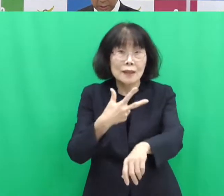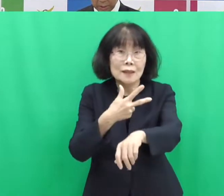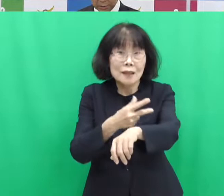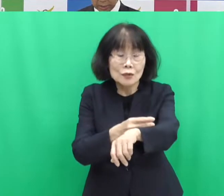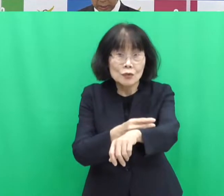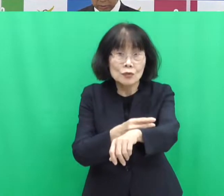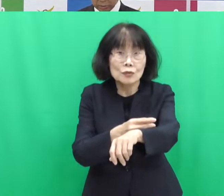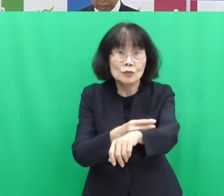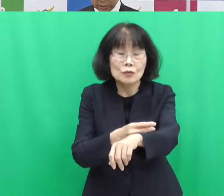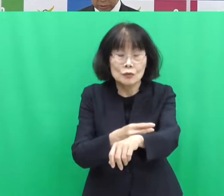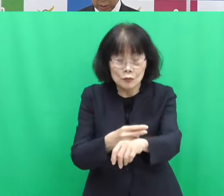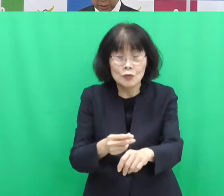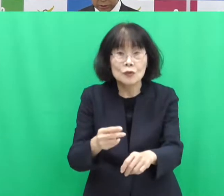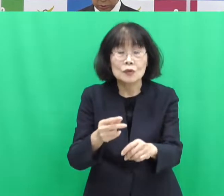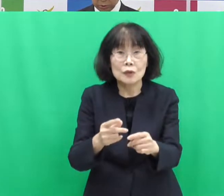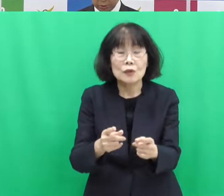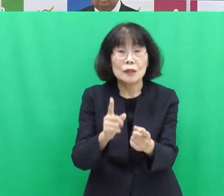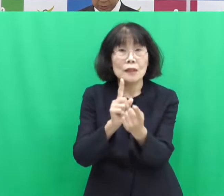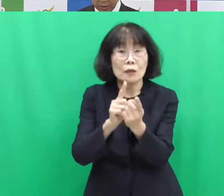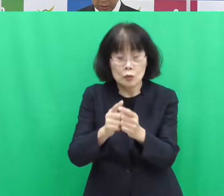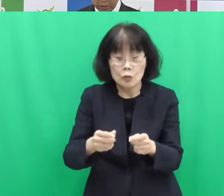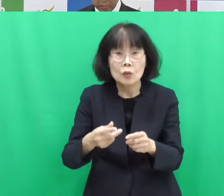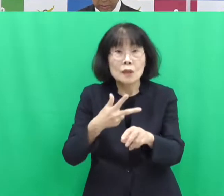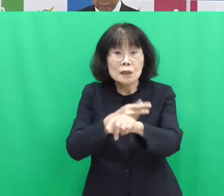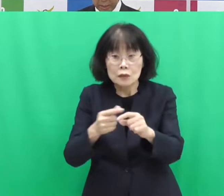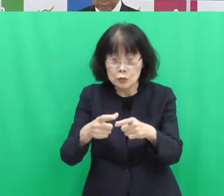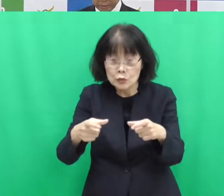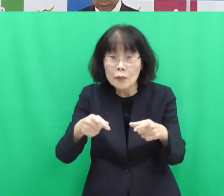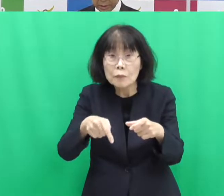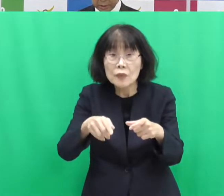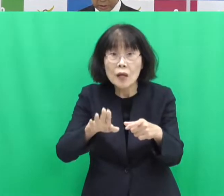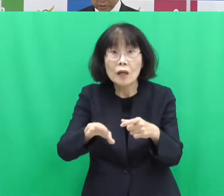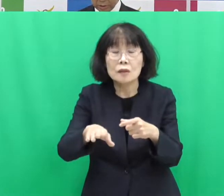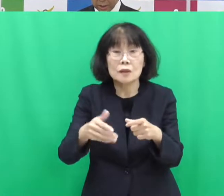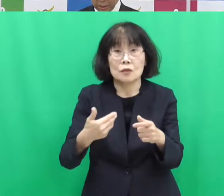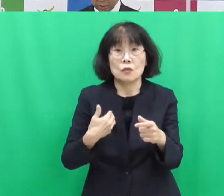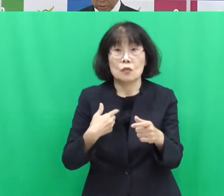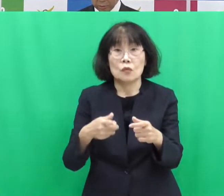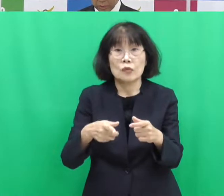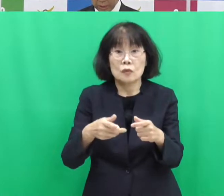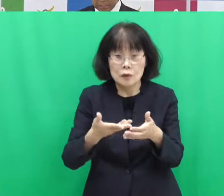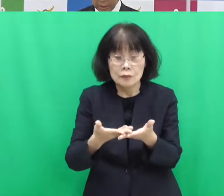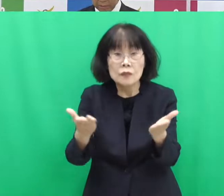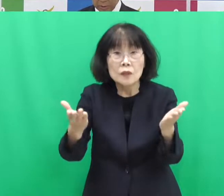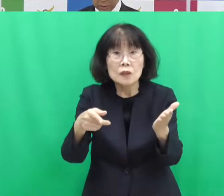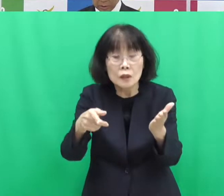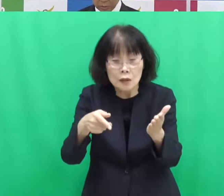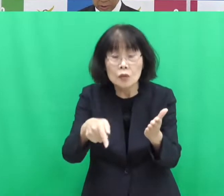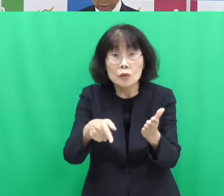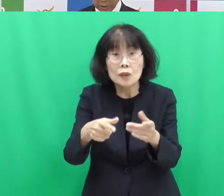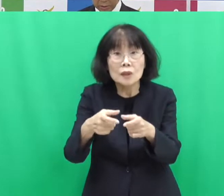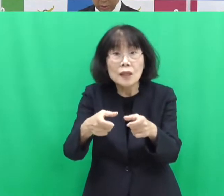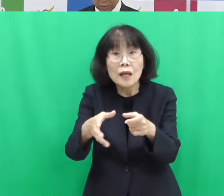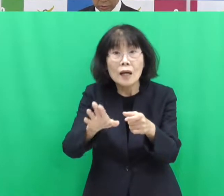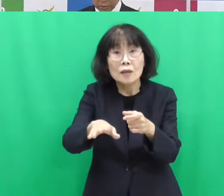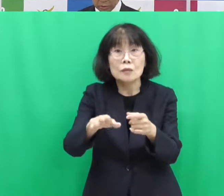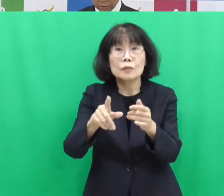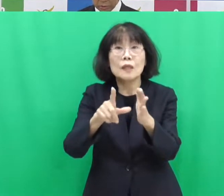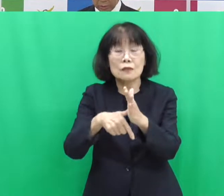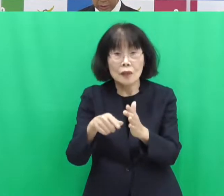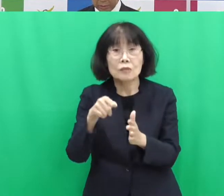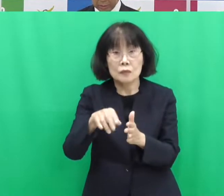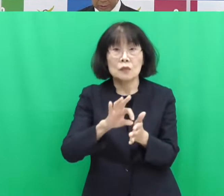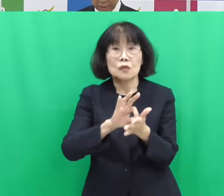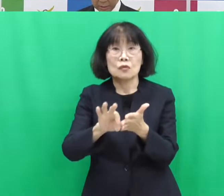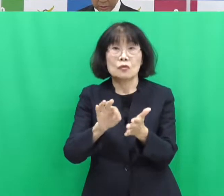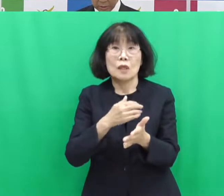応じた対応した接種券が必要となります。今までに配布された接種券がお手元にある場合はその接種券を利用使用